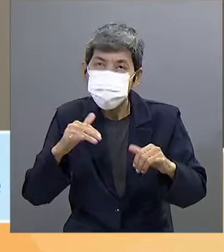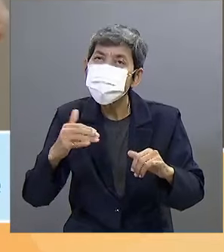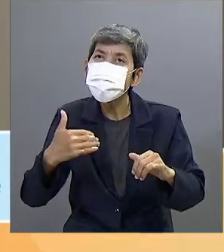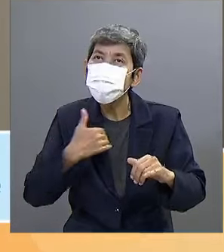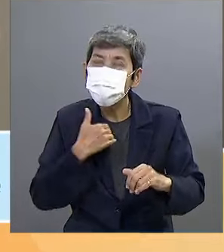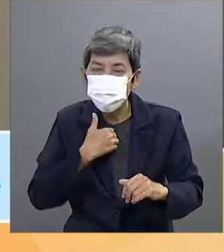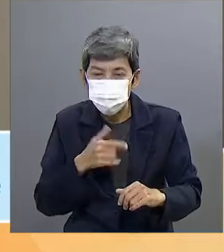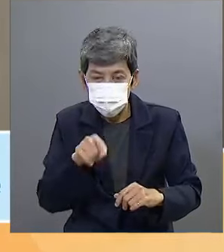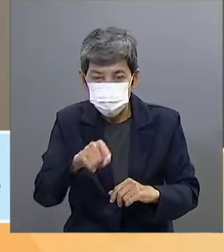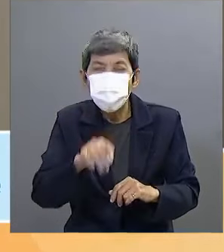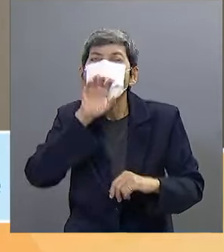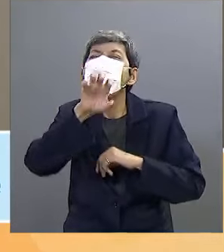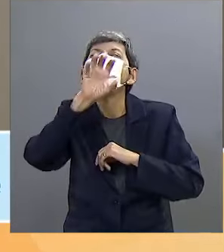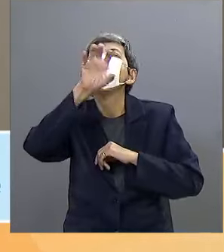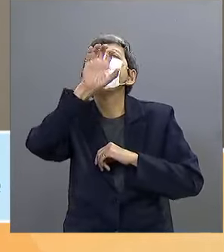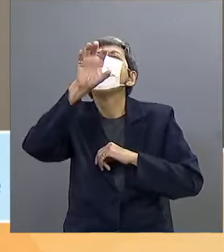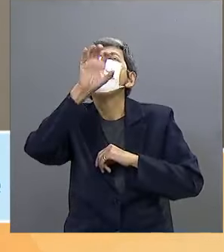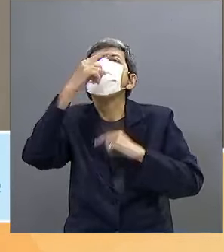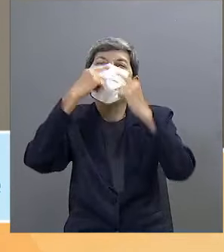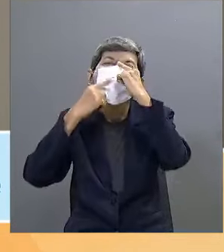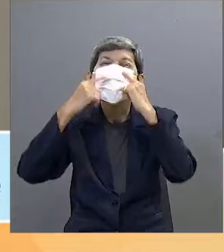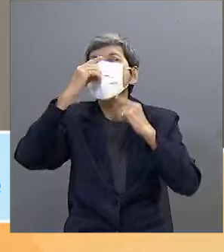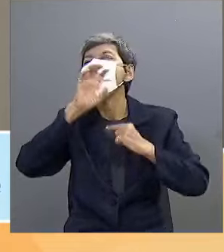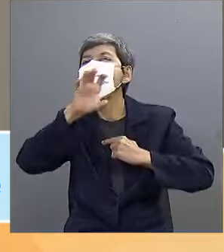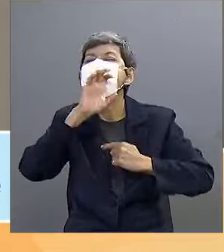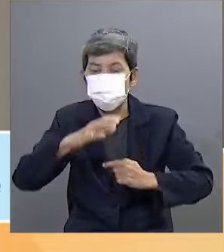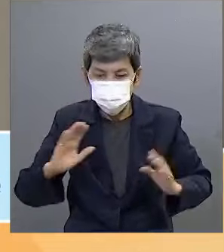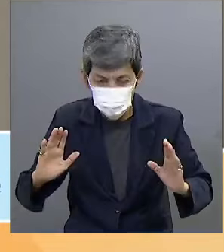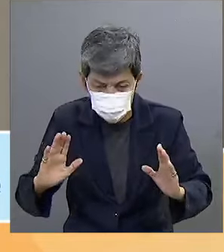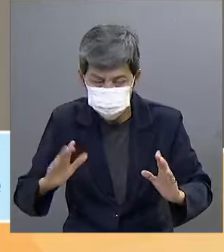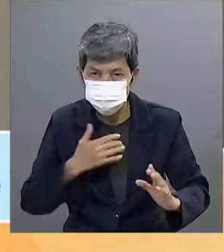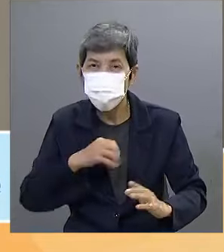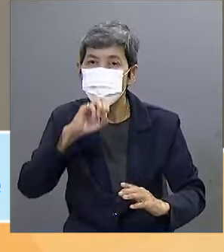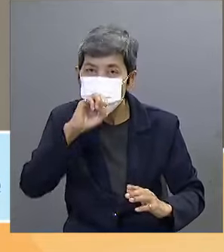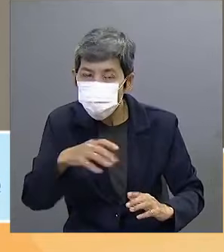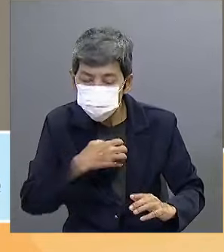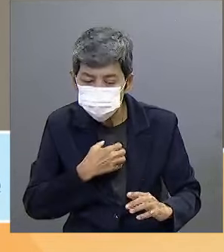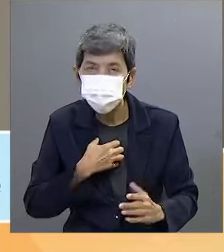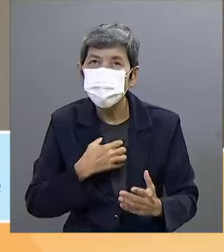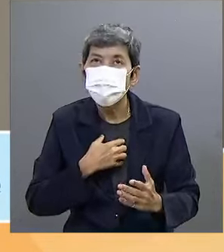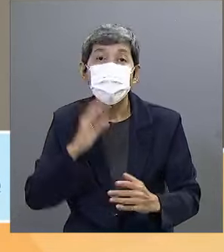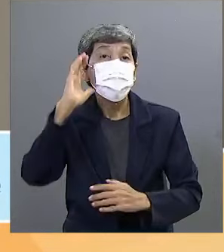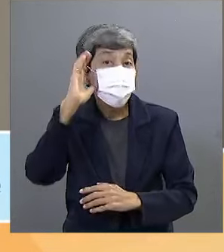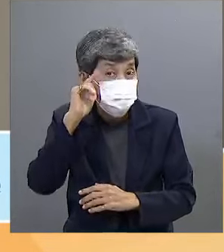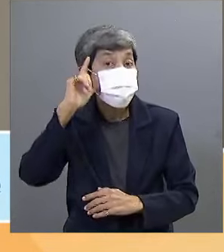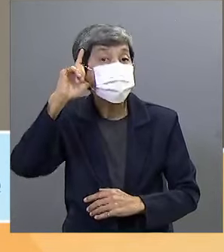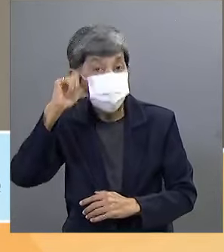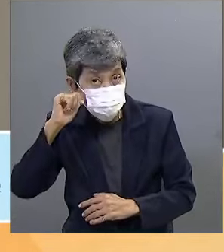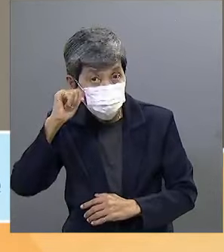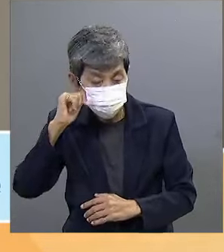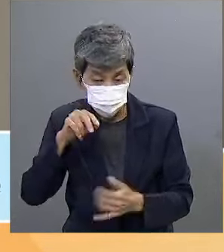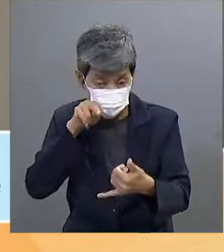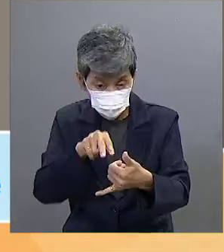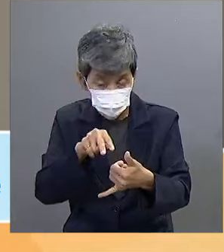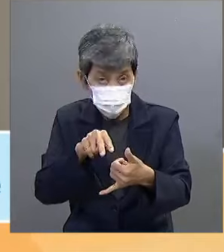ากำลังร้องไห้อยู่นะคะทั้งนี้เนี่ยหมออยากพูดในแง่ค คุณพ่อคุณแม่หรือคนที่ต้องเลี้ยงดูเด็กอยู่ตล